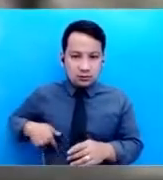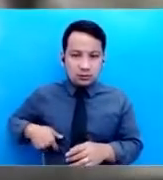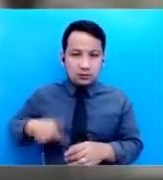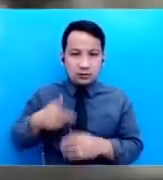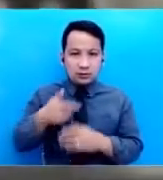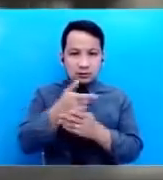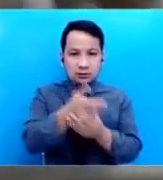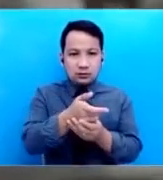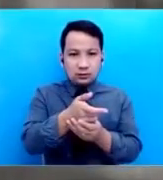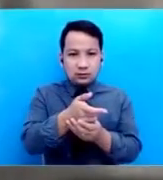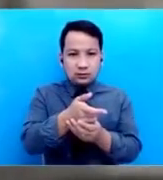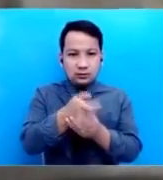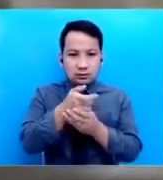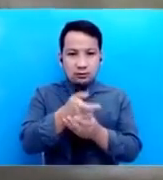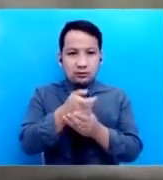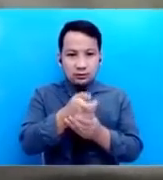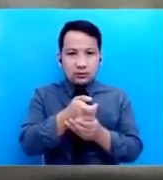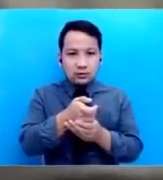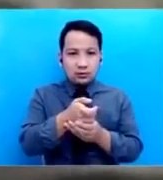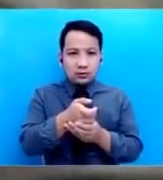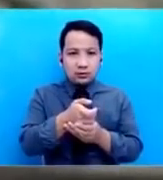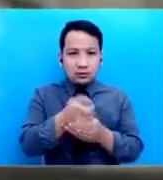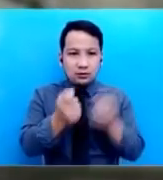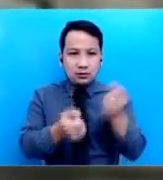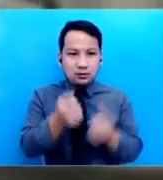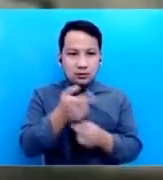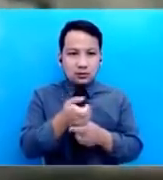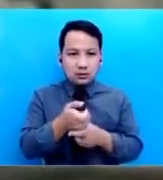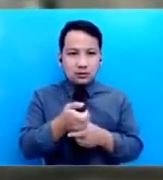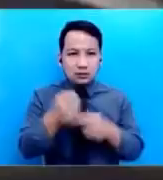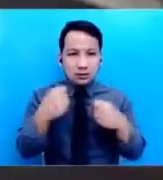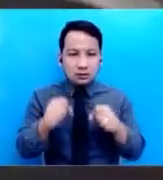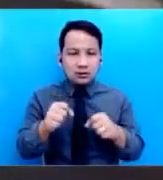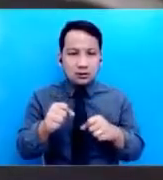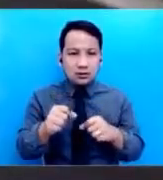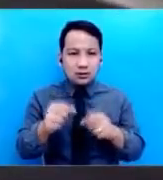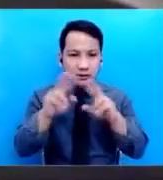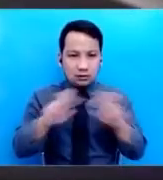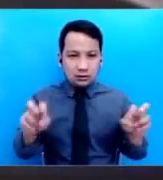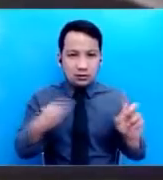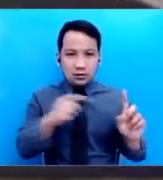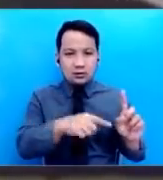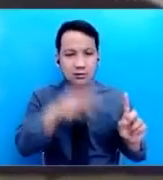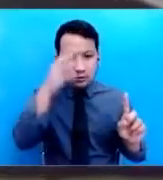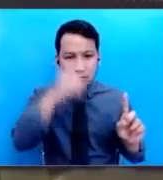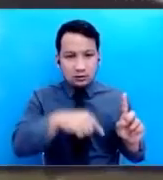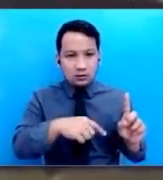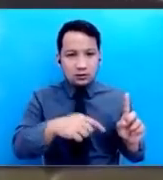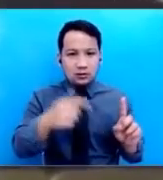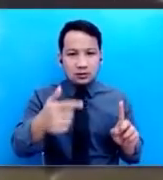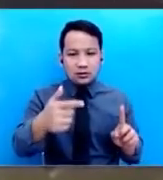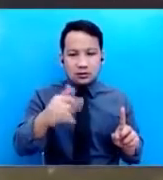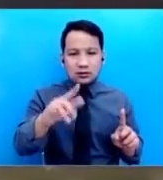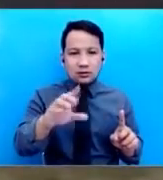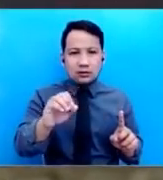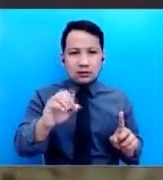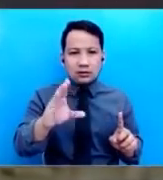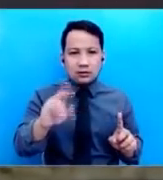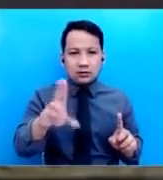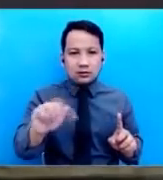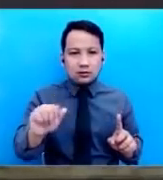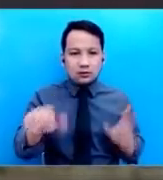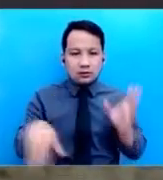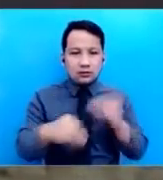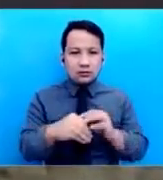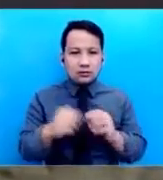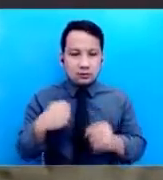at saka pinagbabaril ang driver ng kotse. Sa investigasyon ng mga pulis, kinilala ang biktimang si Hill Cua Manlapas Jr. na